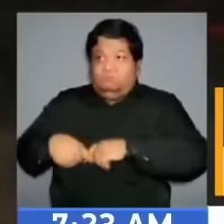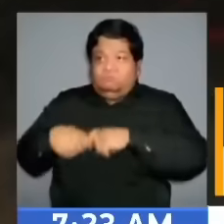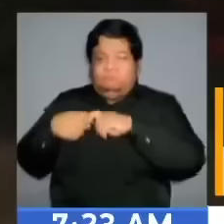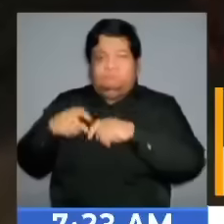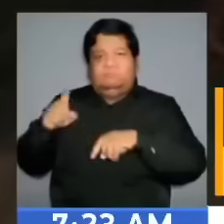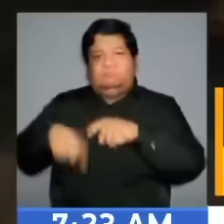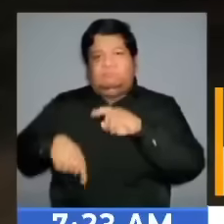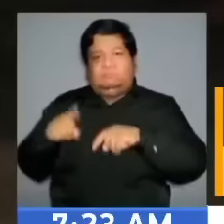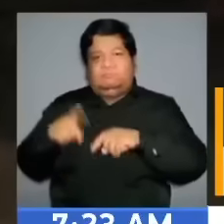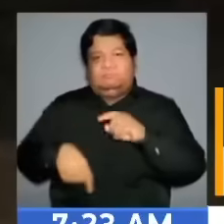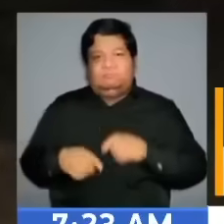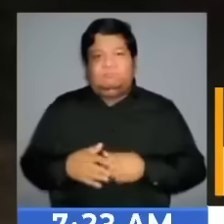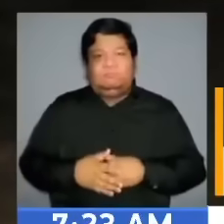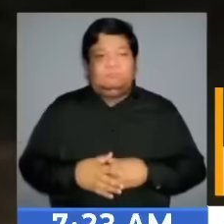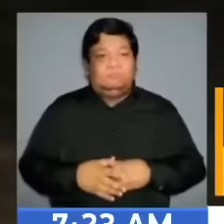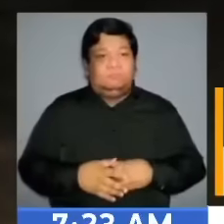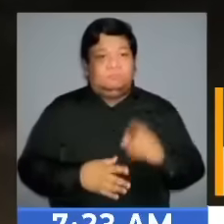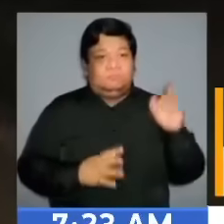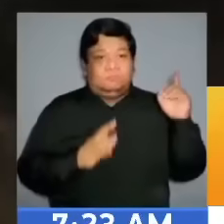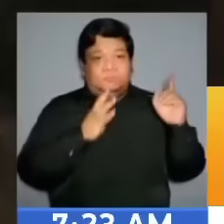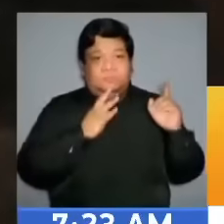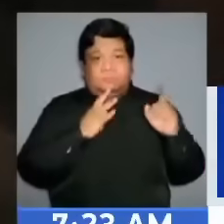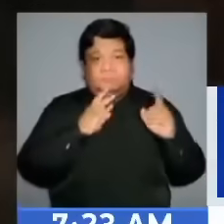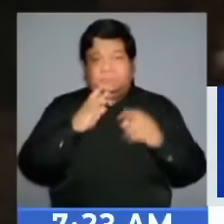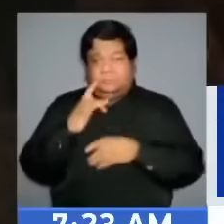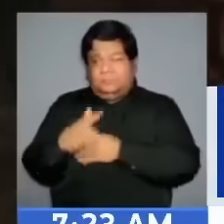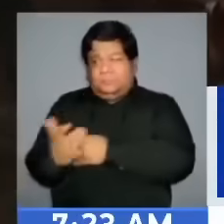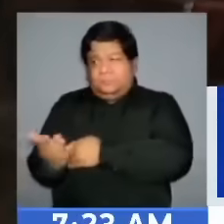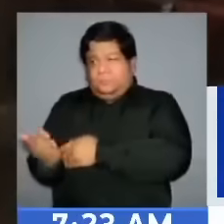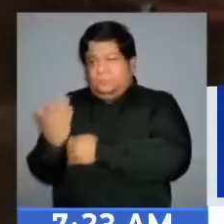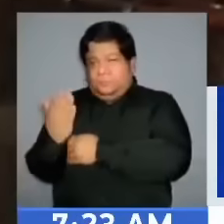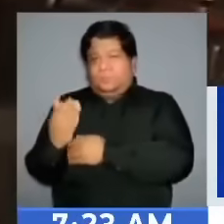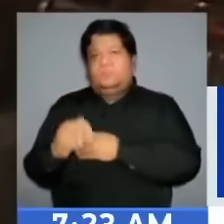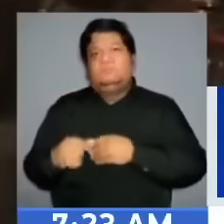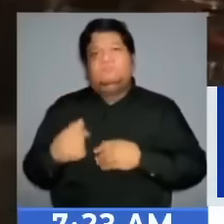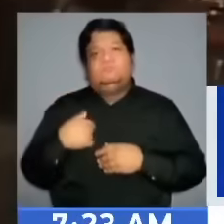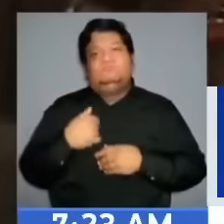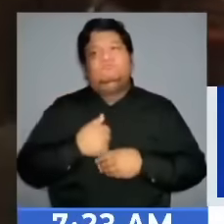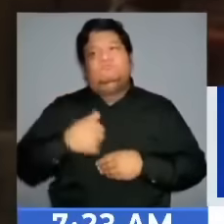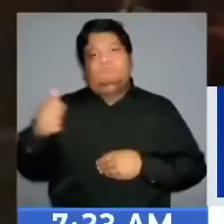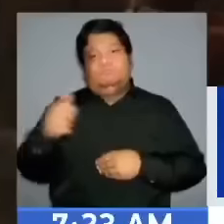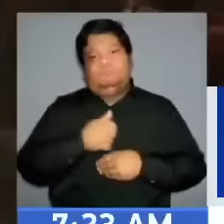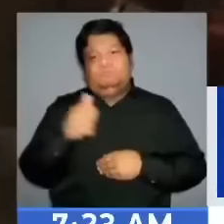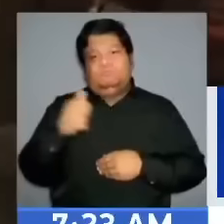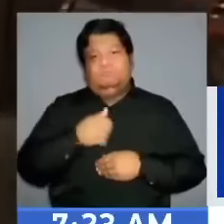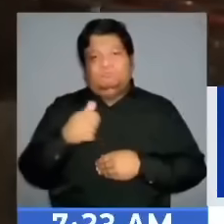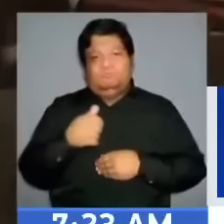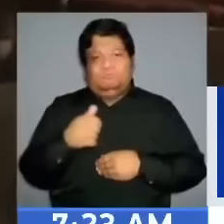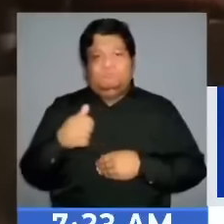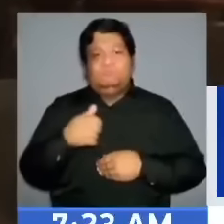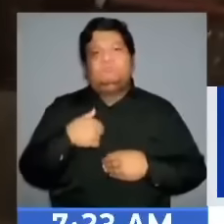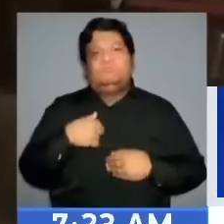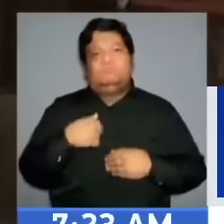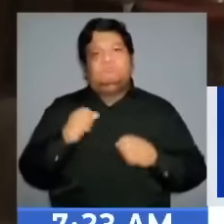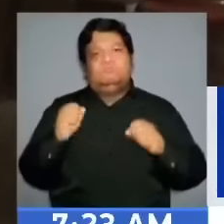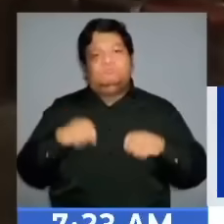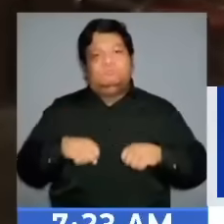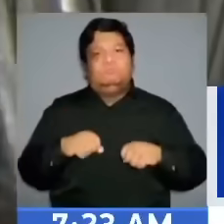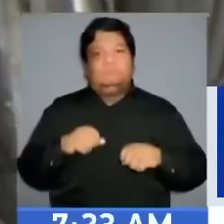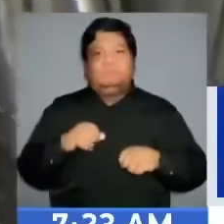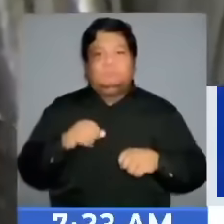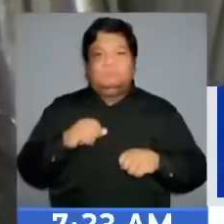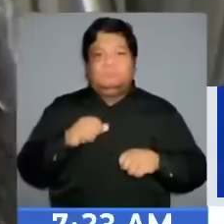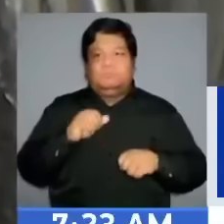nagsimula ako ng madaling araw para walang masabi sa akin yung mga kasamahan ko na Piston. Pero uwi ako alas